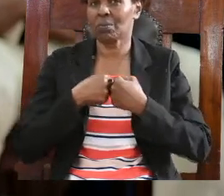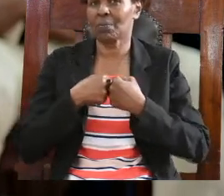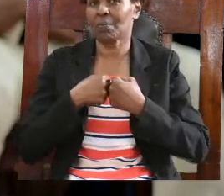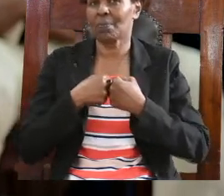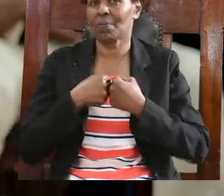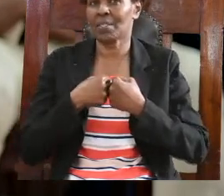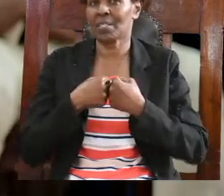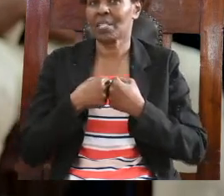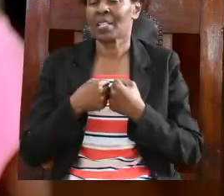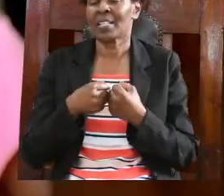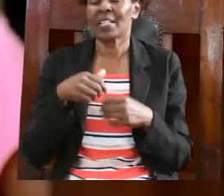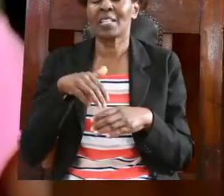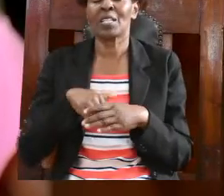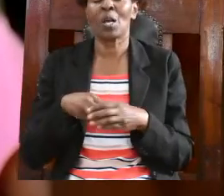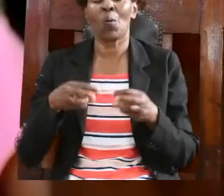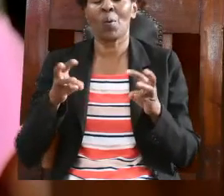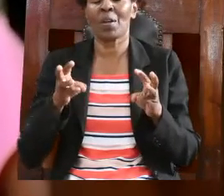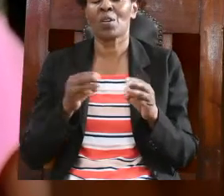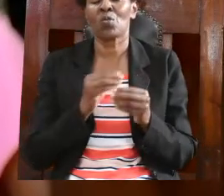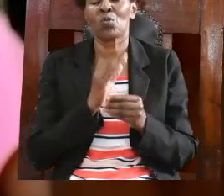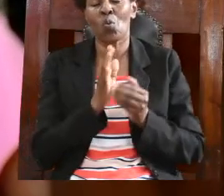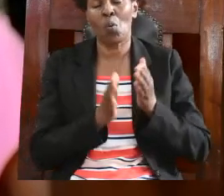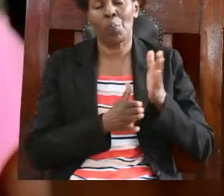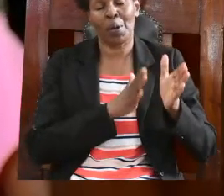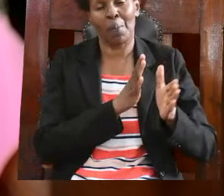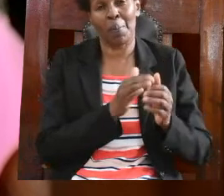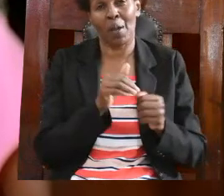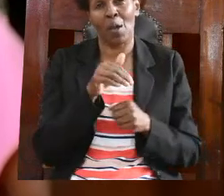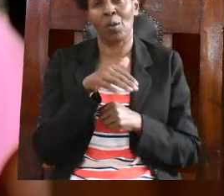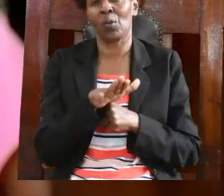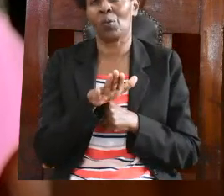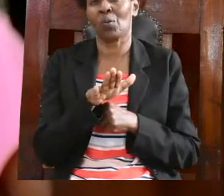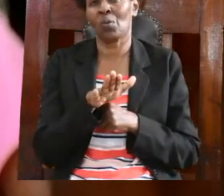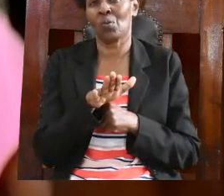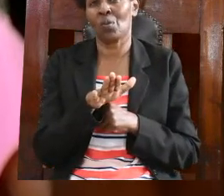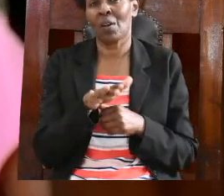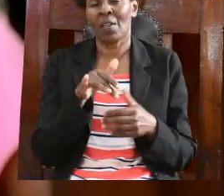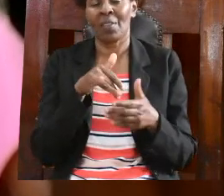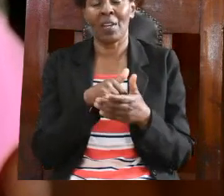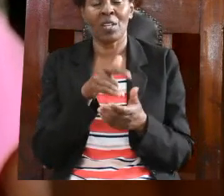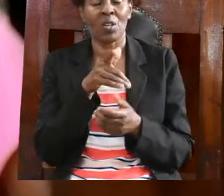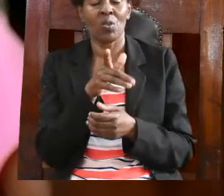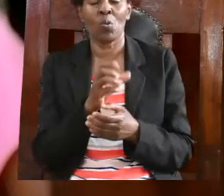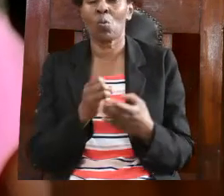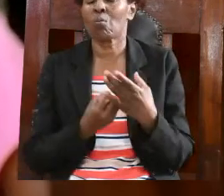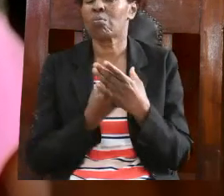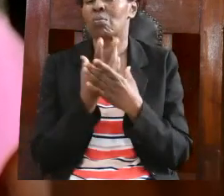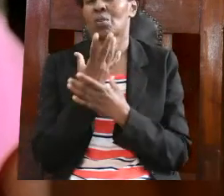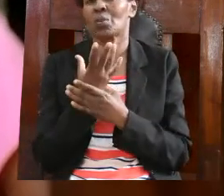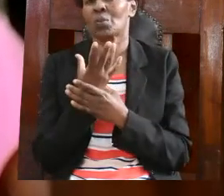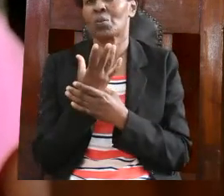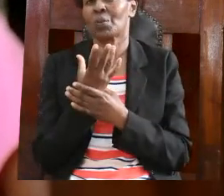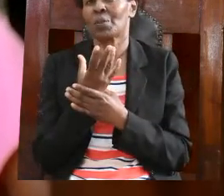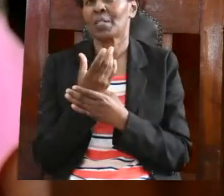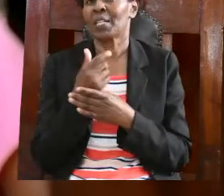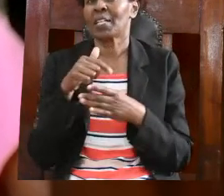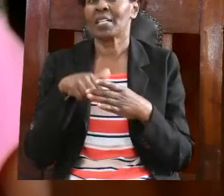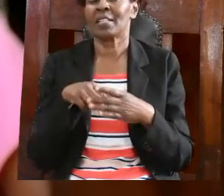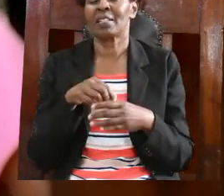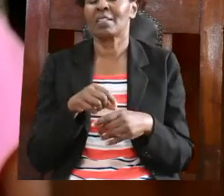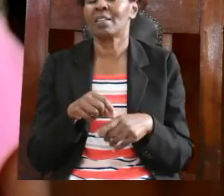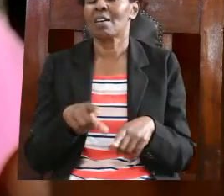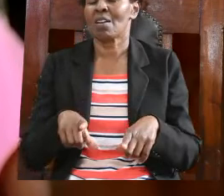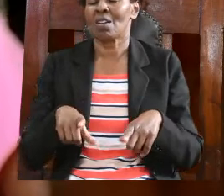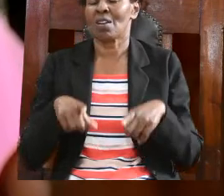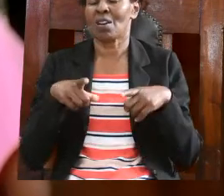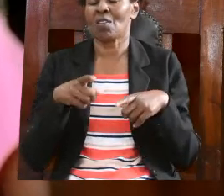ni hali moja ya kutuandaa, kututengeneza, ili tuweze kukomaa katika maisha